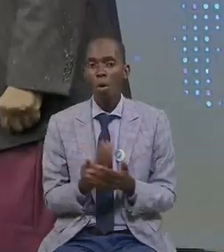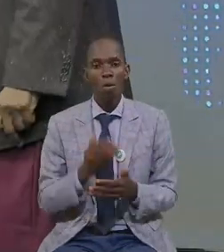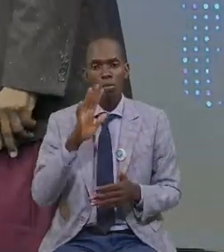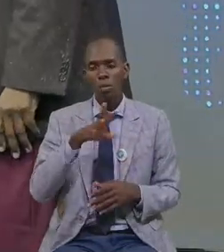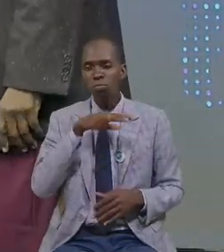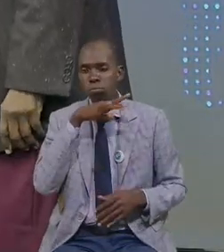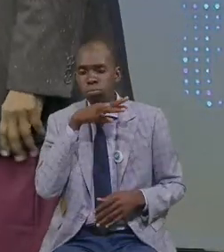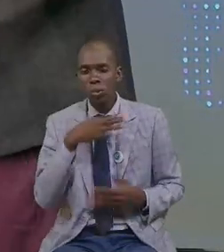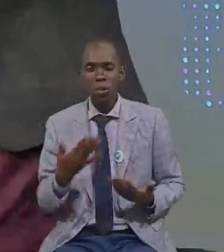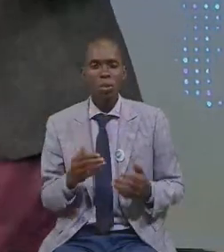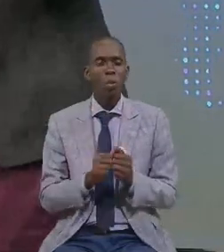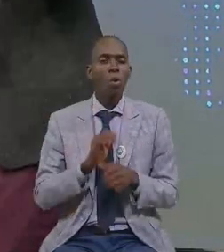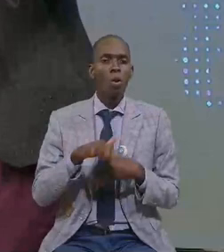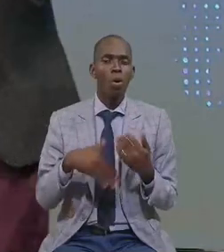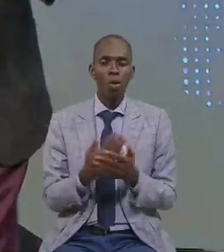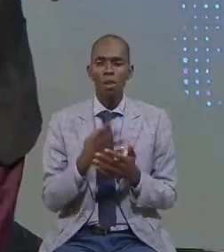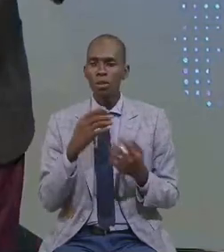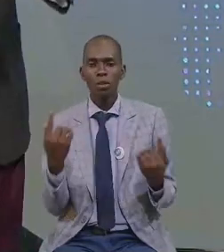pollutions, avec tes perversions,